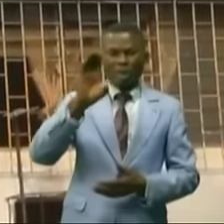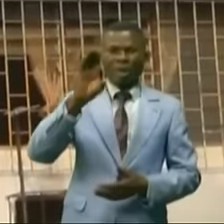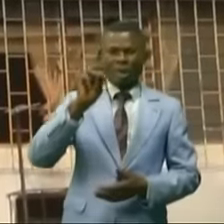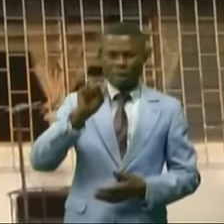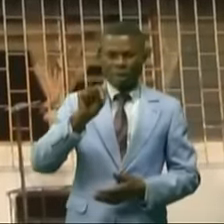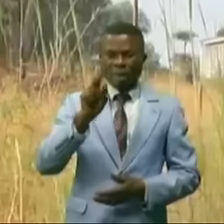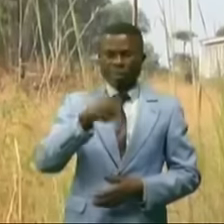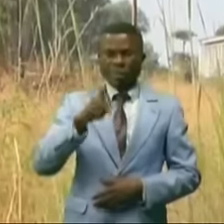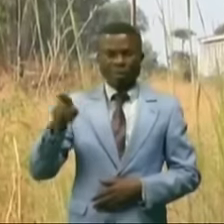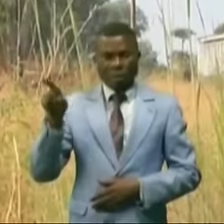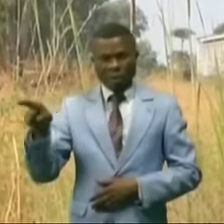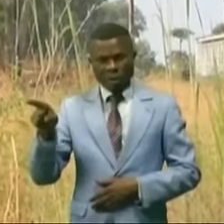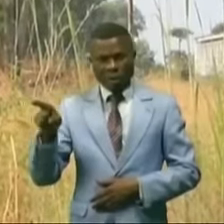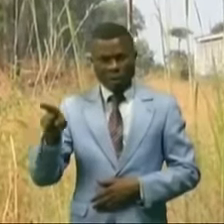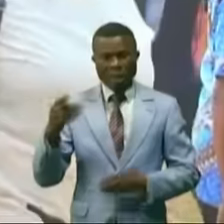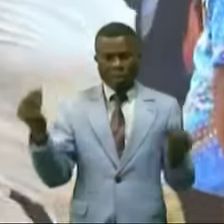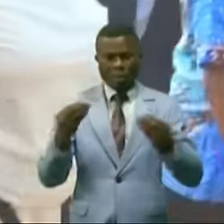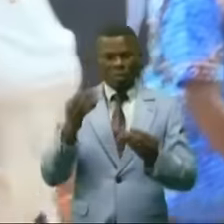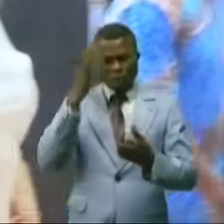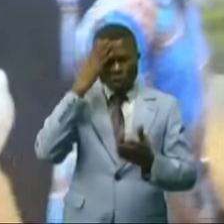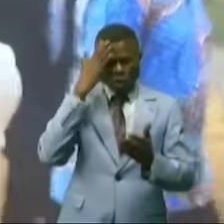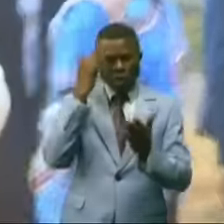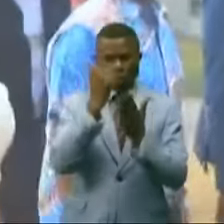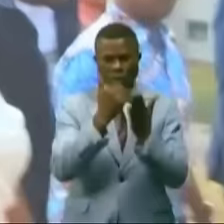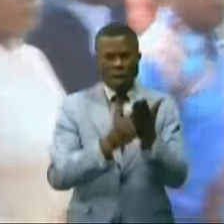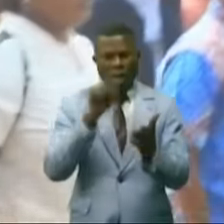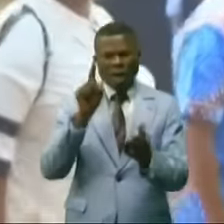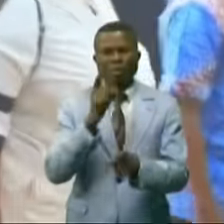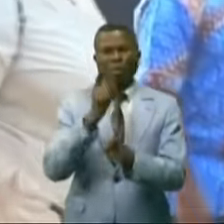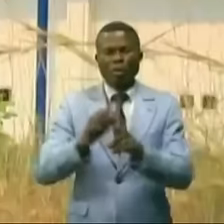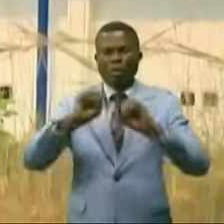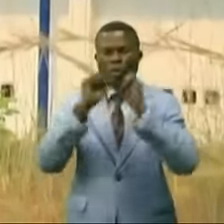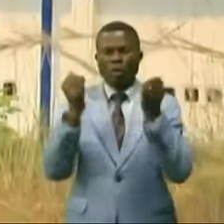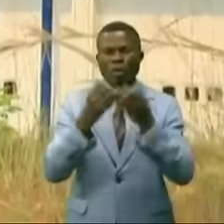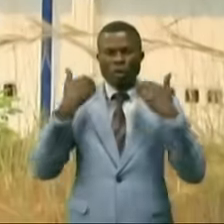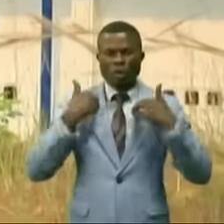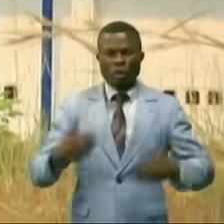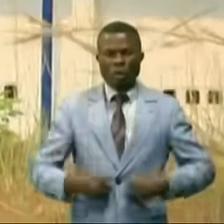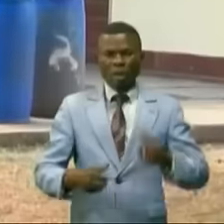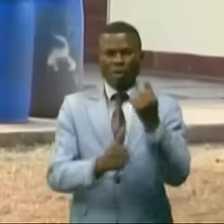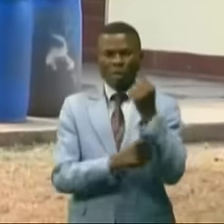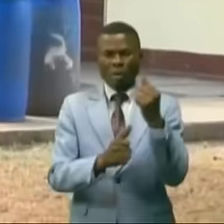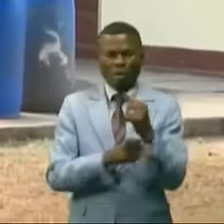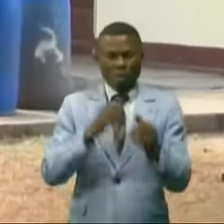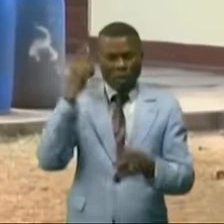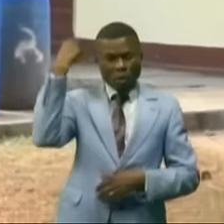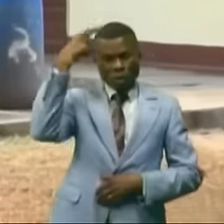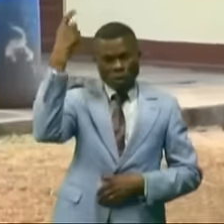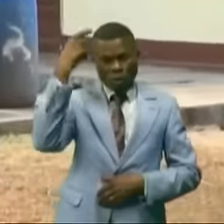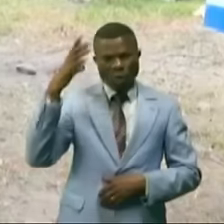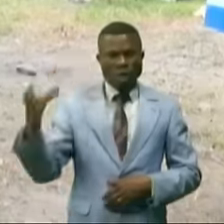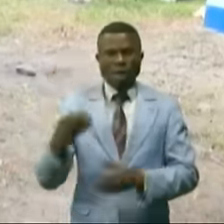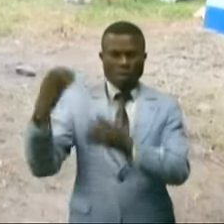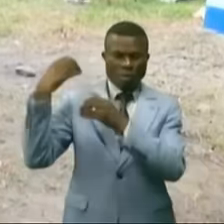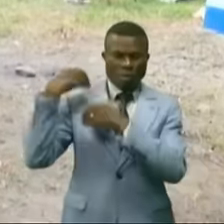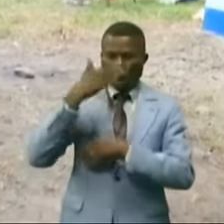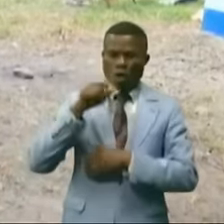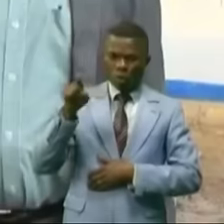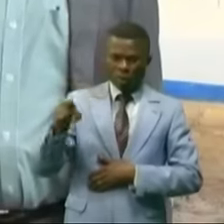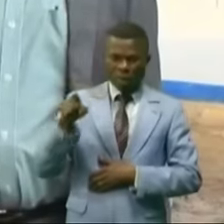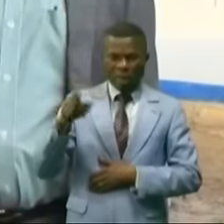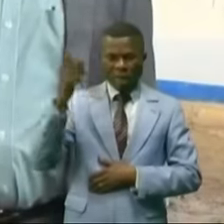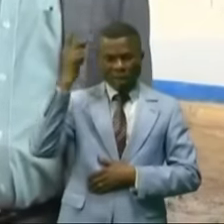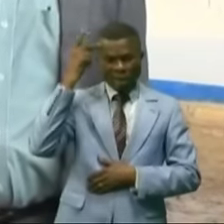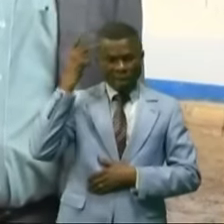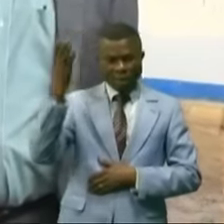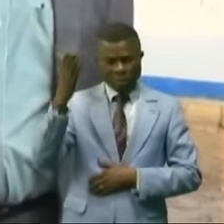Kinshasa, CNPP, en vue d'identifier les besoins socio-sanitaires des personnes dépressives prises en charge dans ces centres